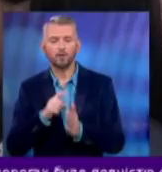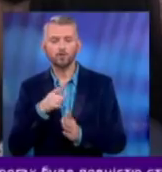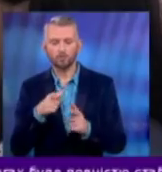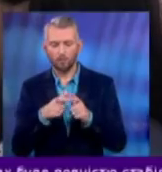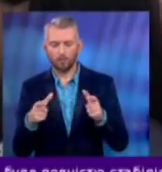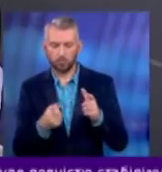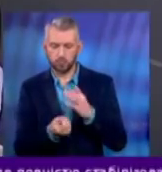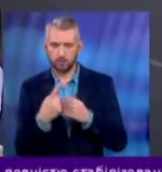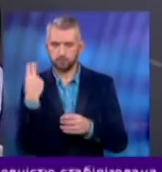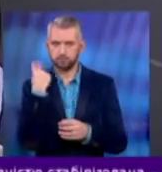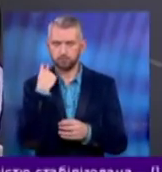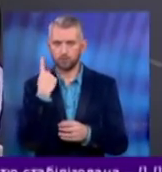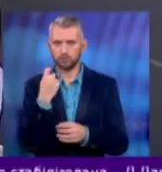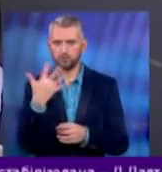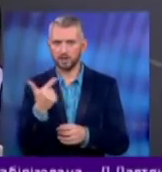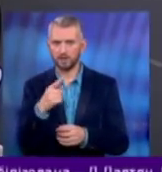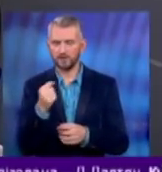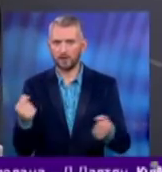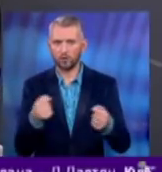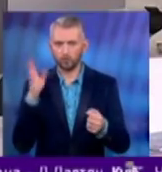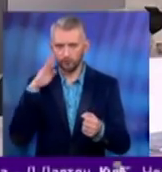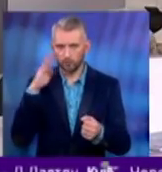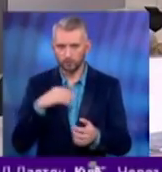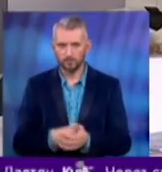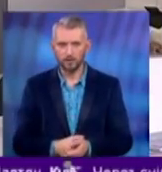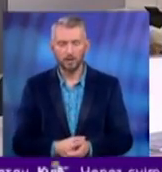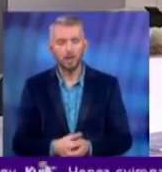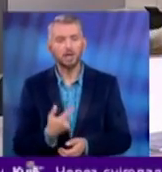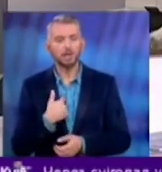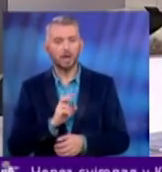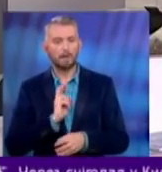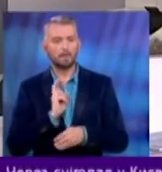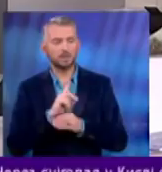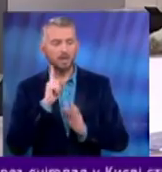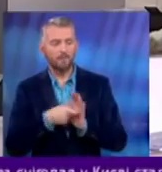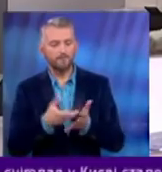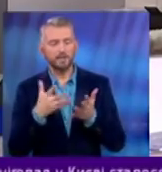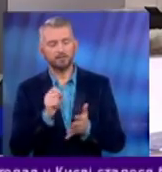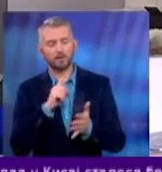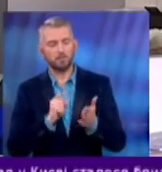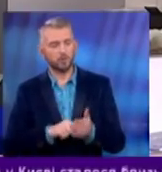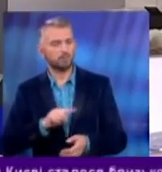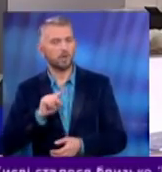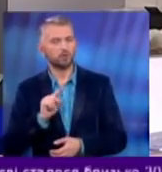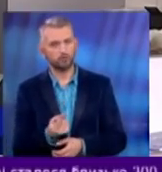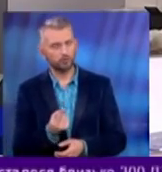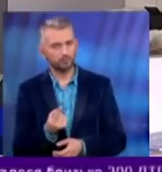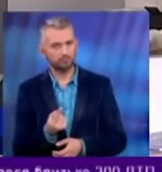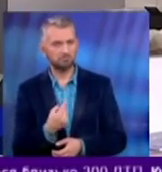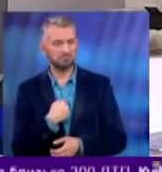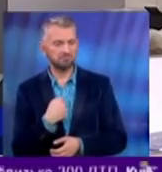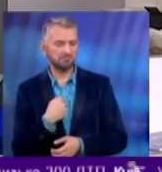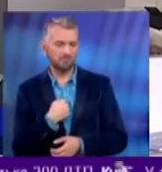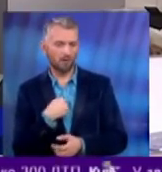платіжці з'явився борг у 150 гривень за холодну воду. Я прийшла вияснити вопрос, чому у мене